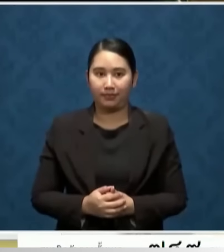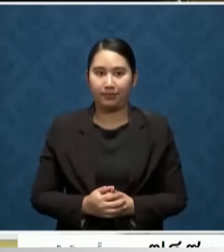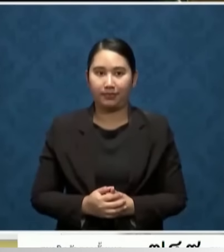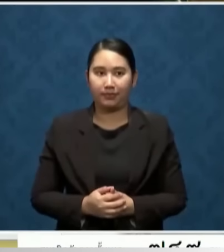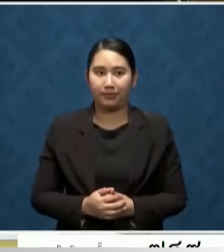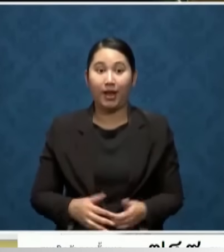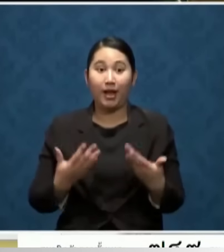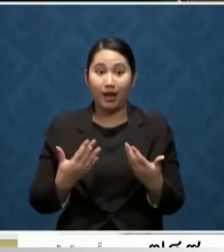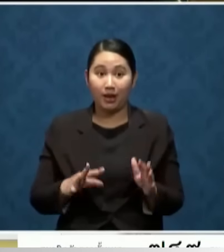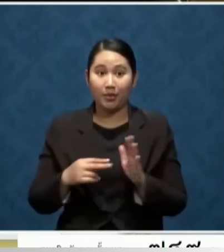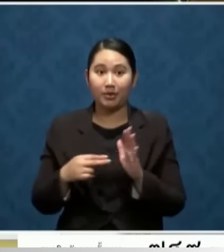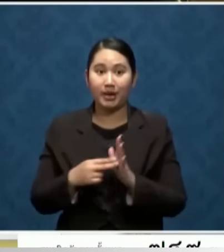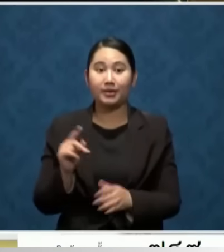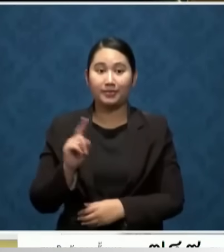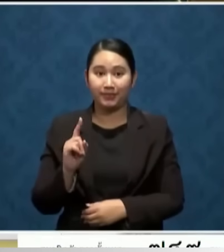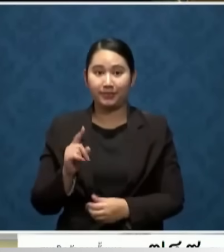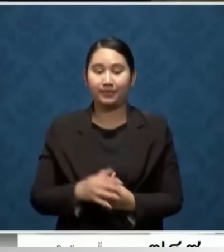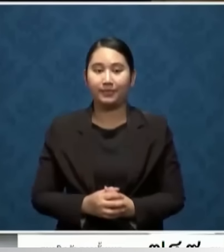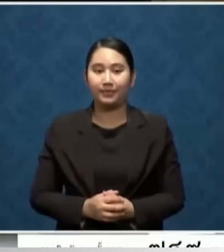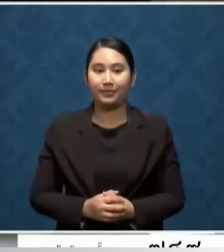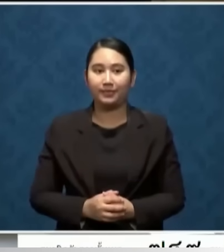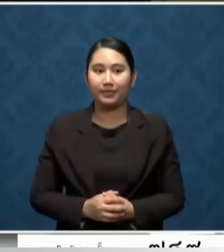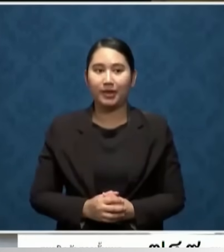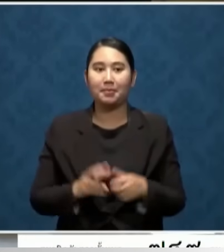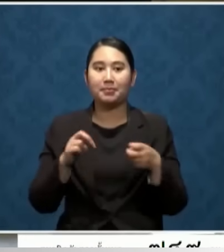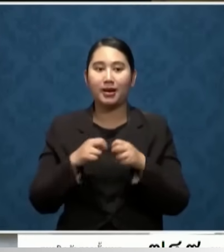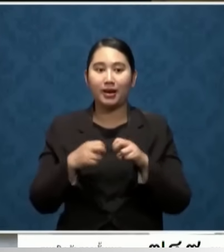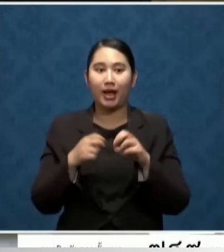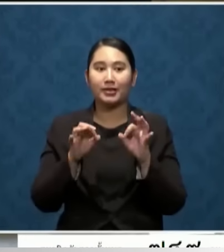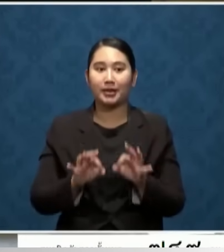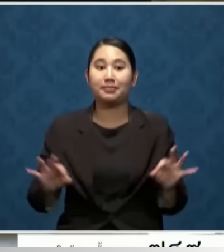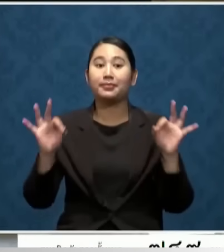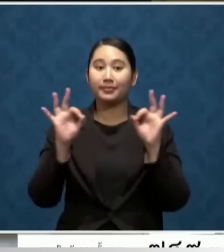รณีนี้จึงเป็นเรื่องที่เป็นปัญหาสำคัญ